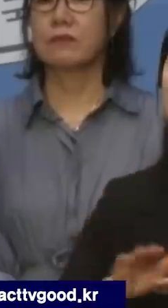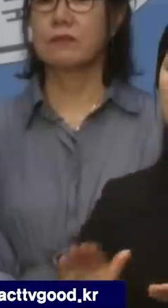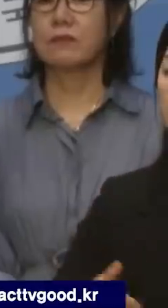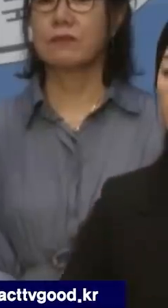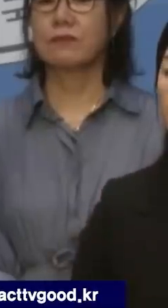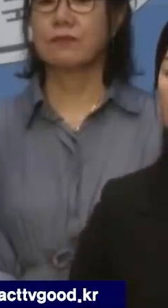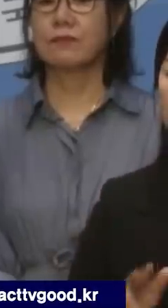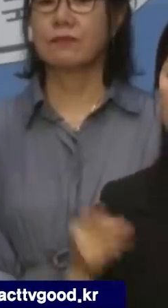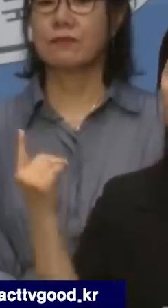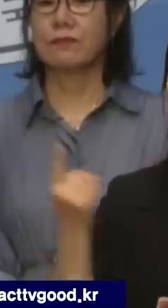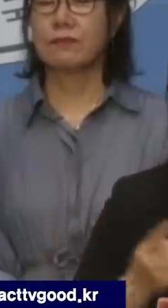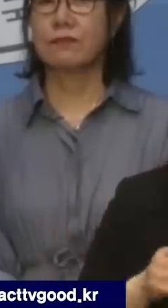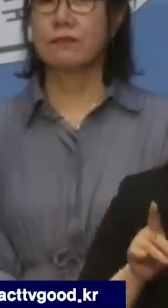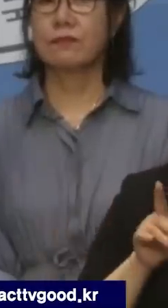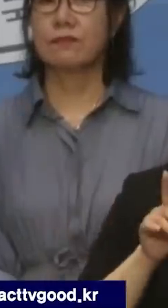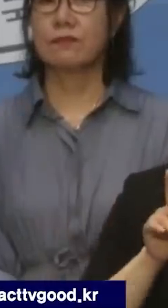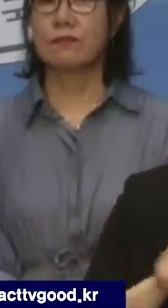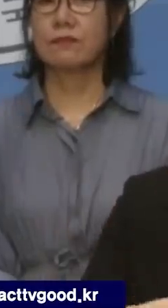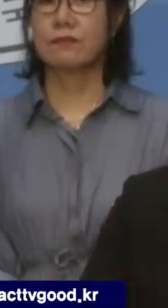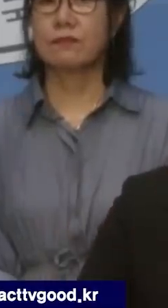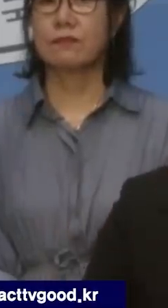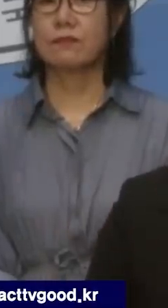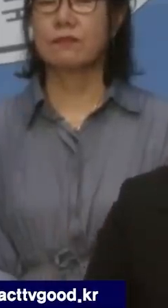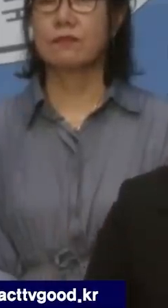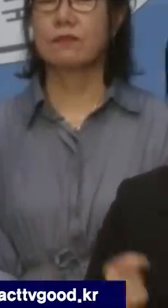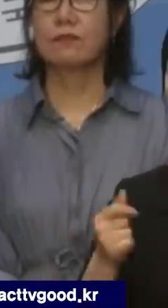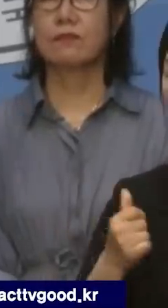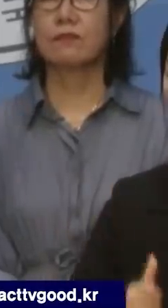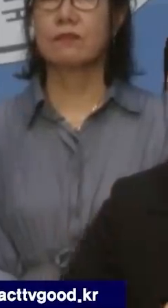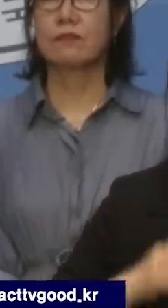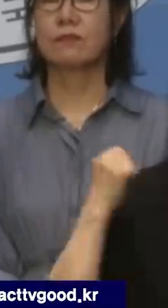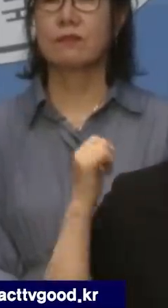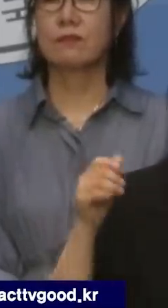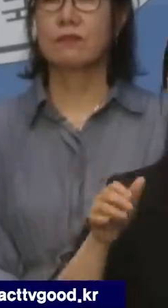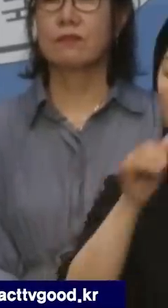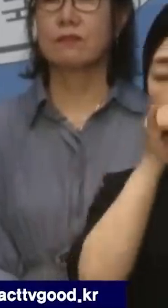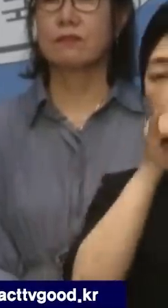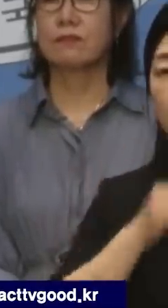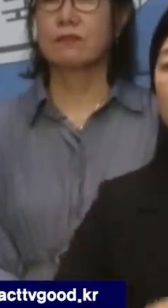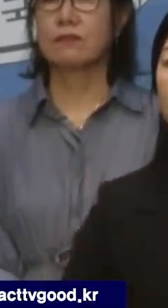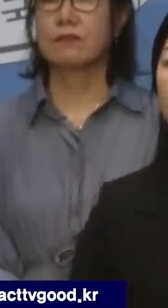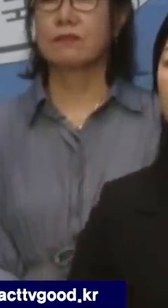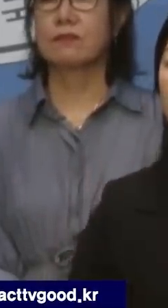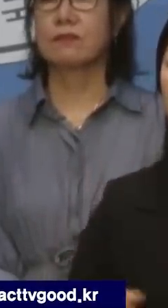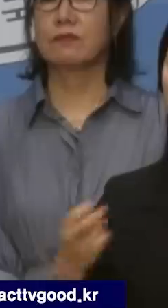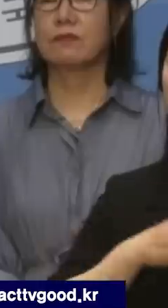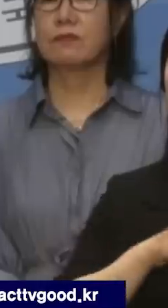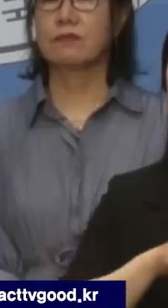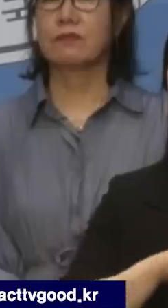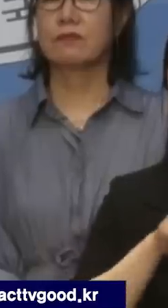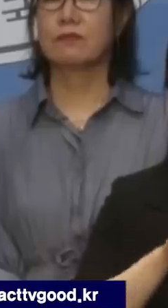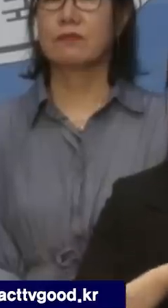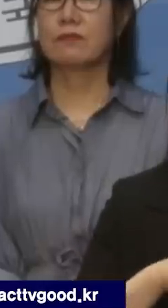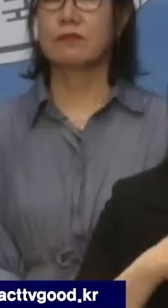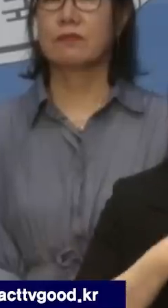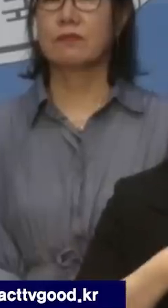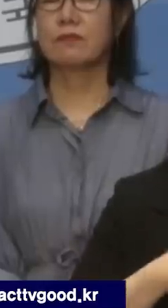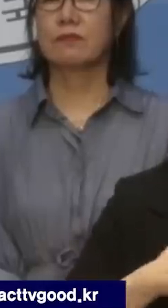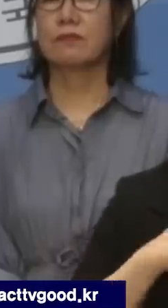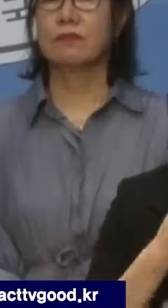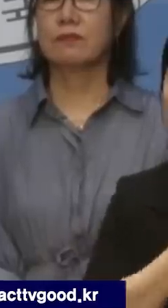저는 이 자리에 올 때 좀 화도 나고 뭐 심정이 이루 말할 수